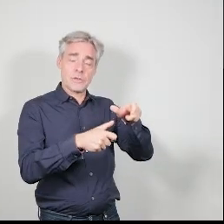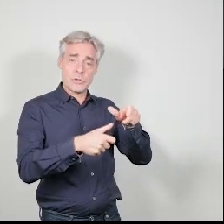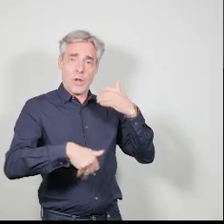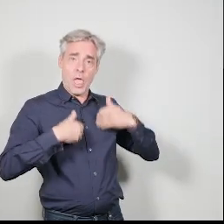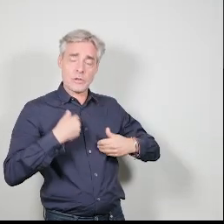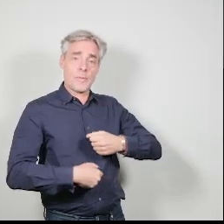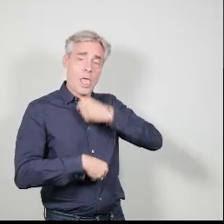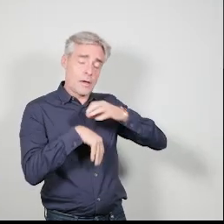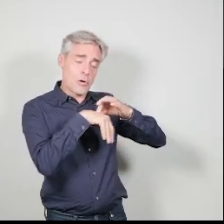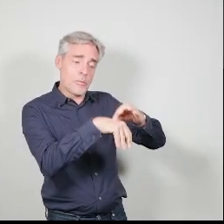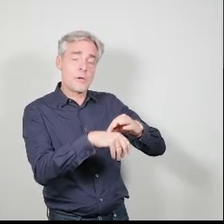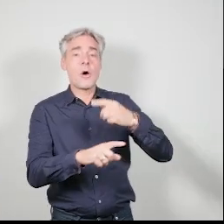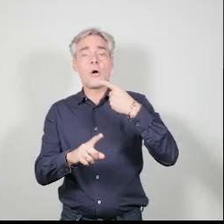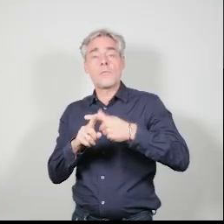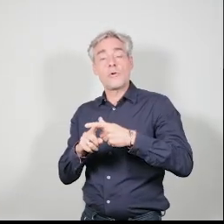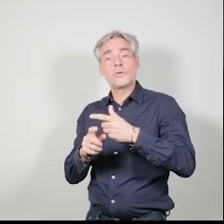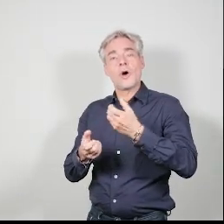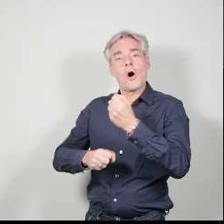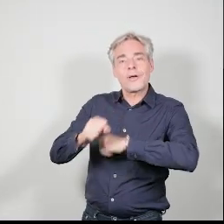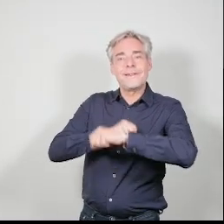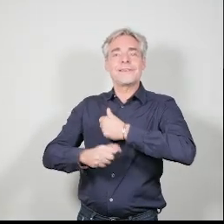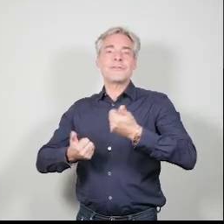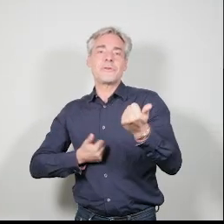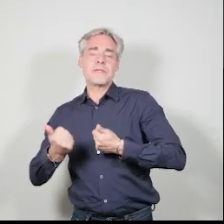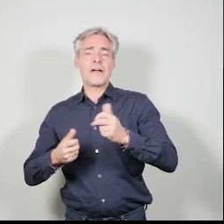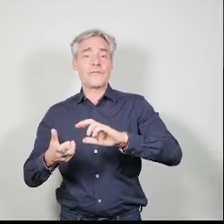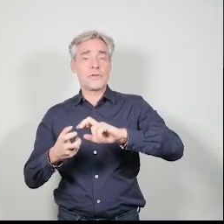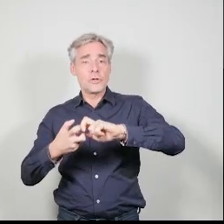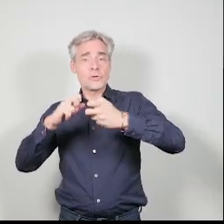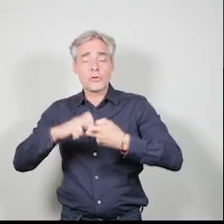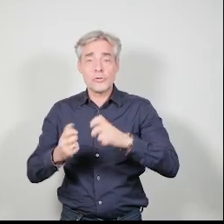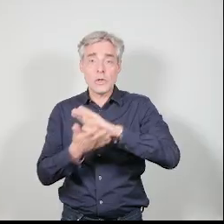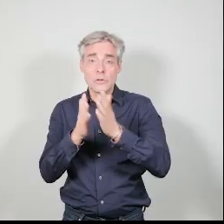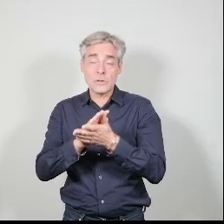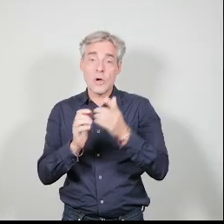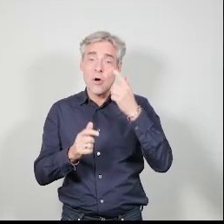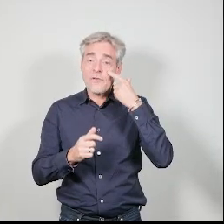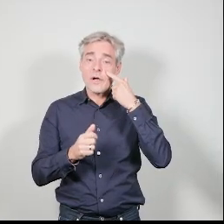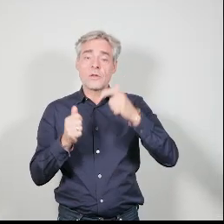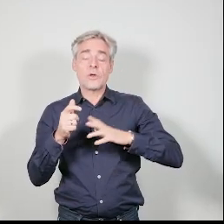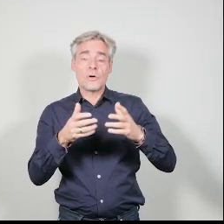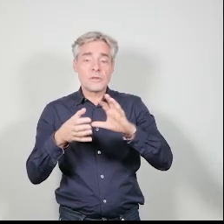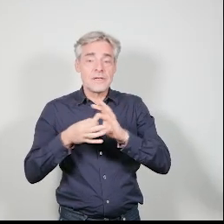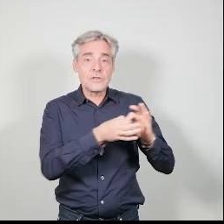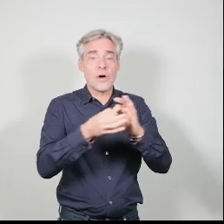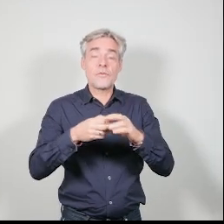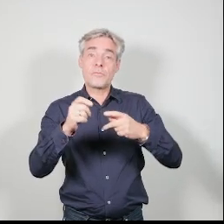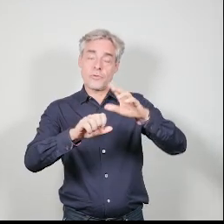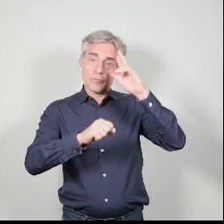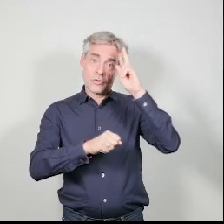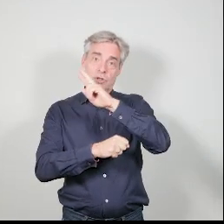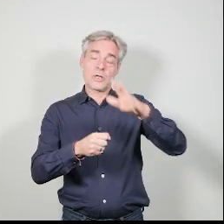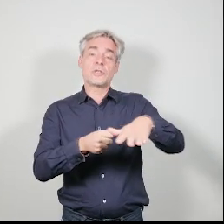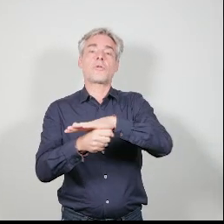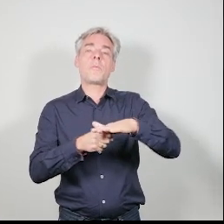et ils concernent l'organisation des services et des structures. On le verra dans des offres plus coordonnées, plus globales de services